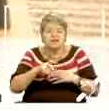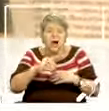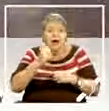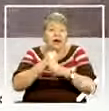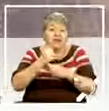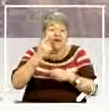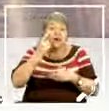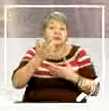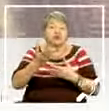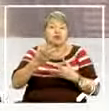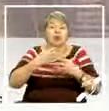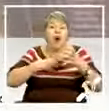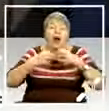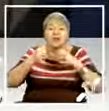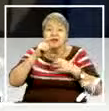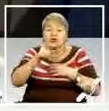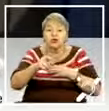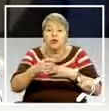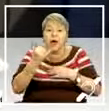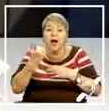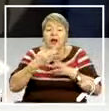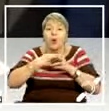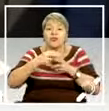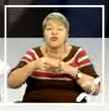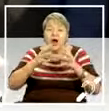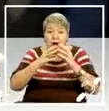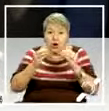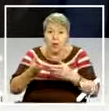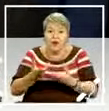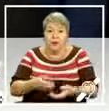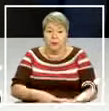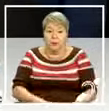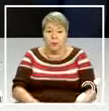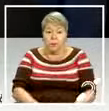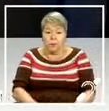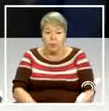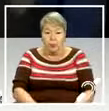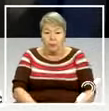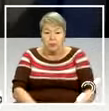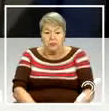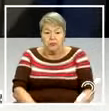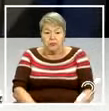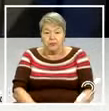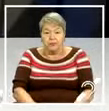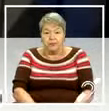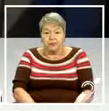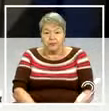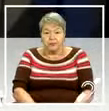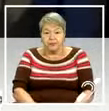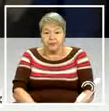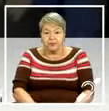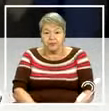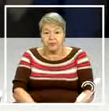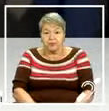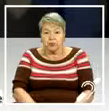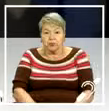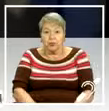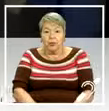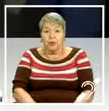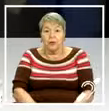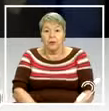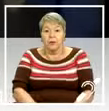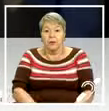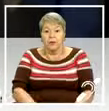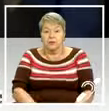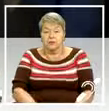acestui artist de origine română. Ce mesaj, je pense que c'est de la générosité, de l'invention, de l'humour. Je pense